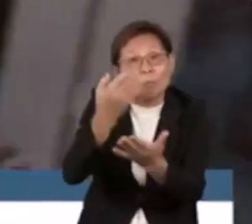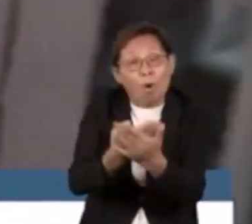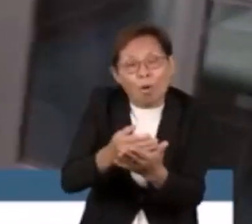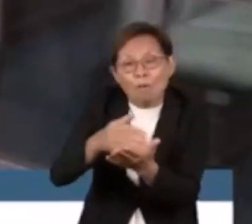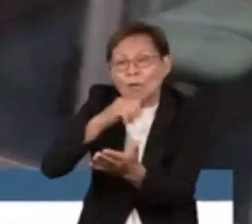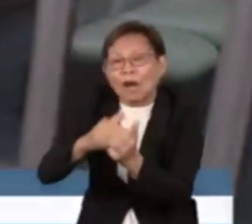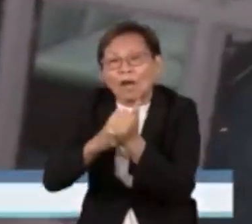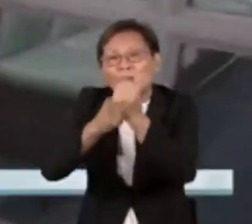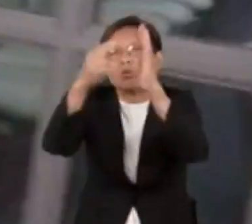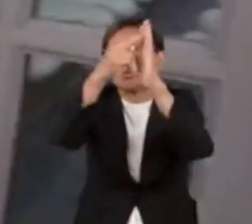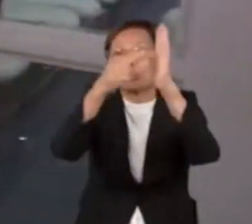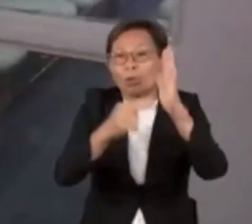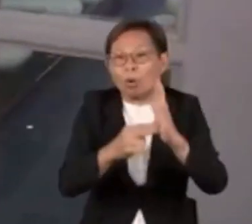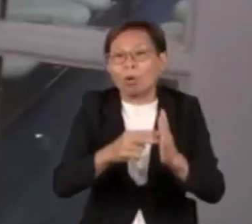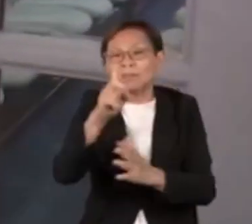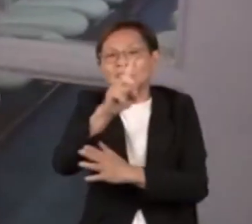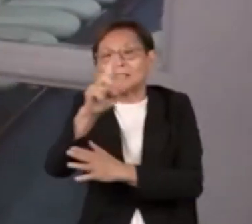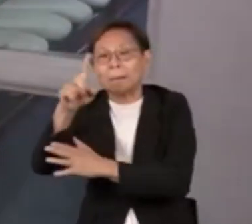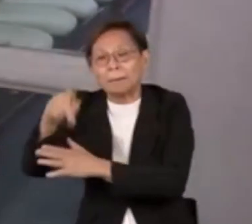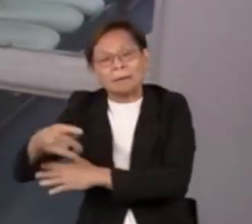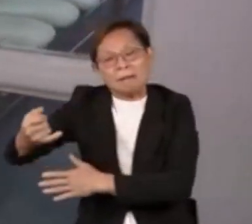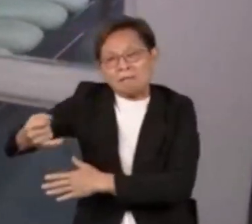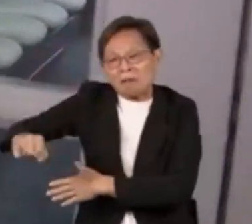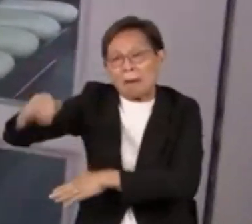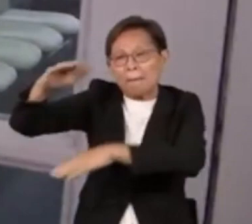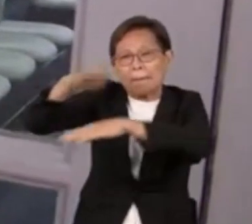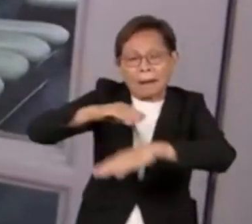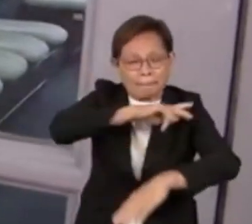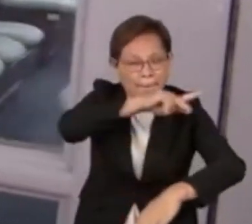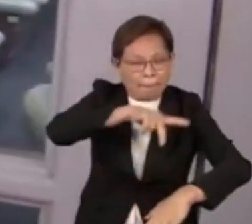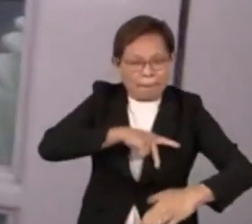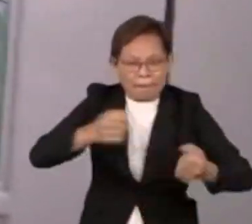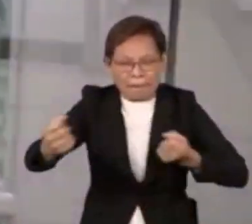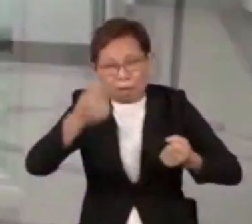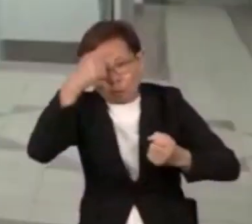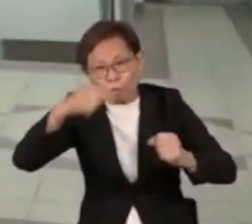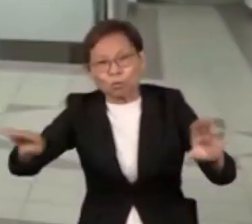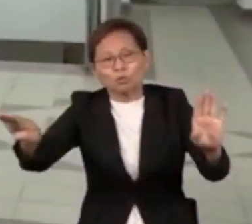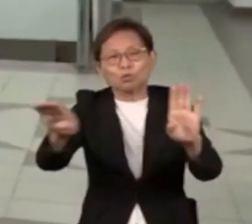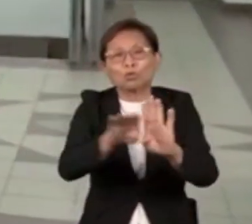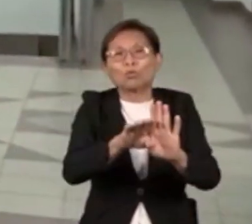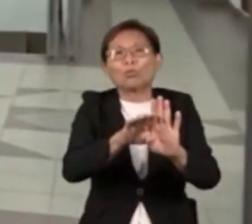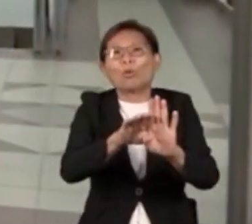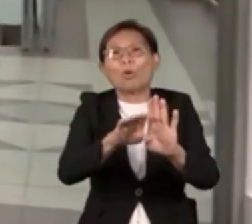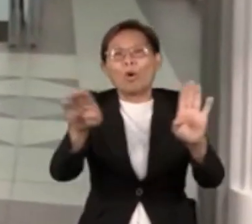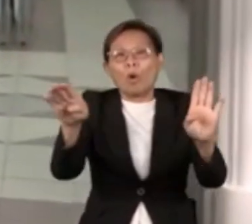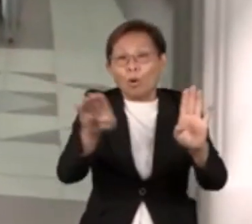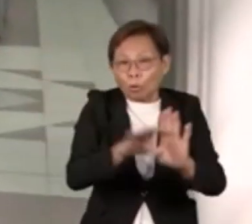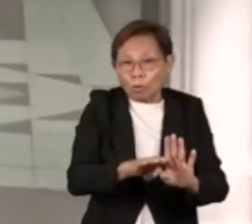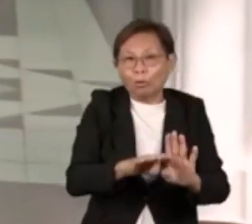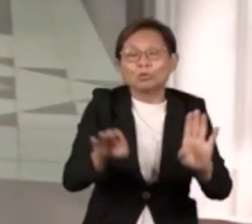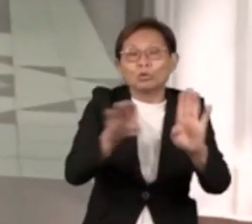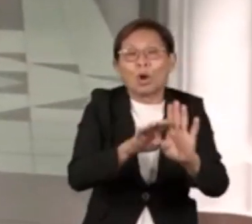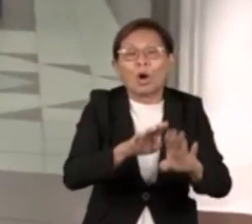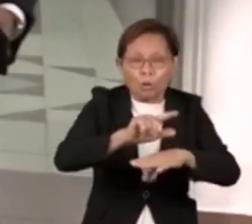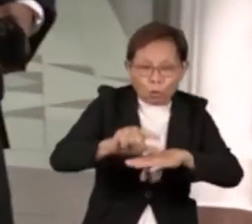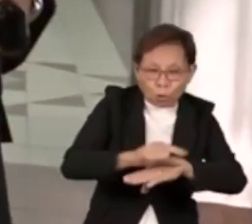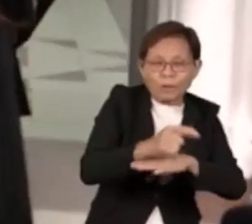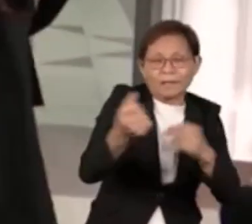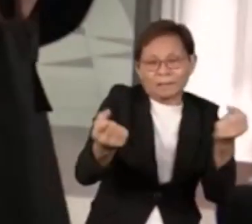undang-undang pihak pendawaan gagal memanggil pemilik kereta bagi penutup kelompokan untuk akses kepada kereta